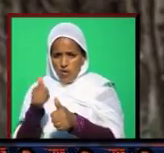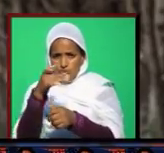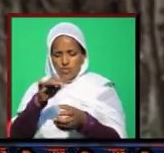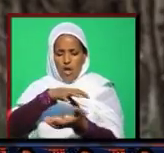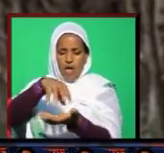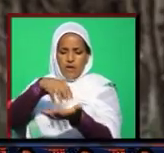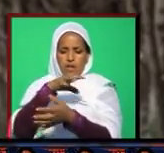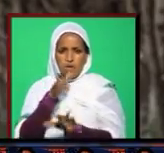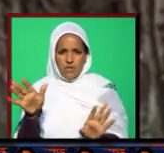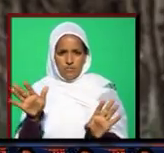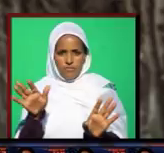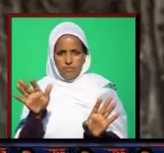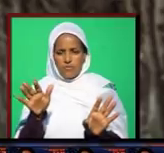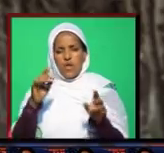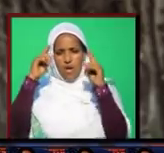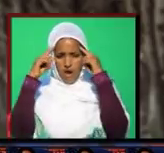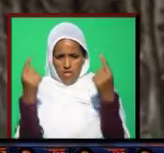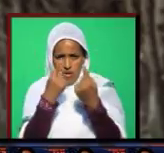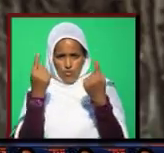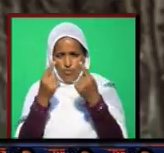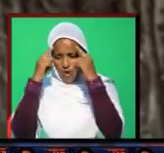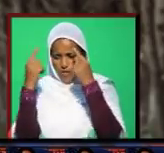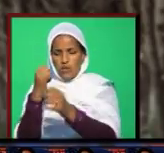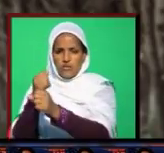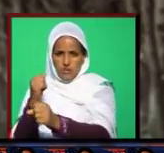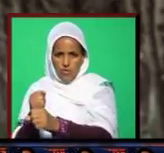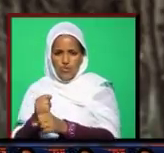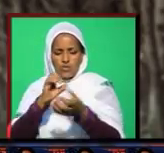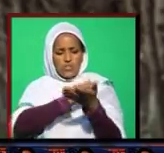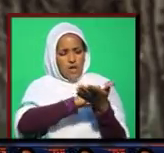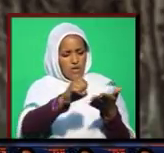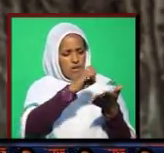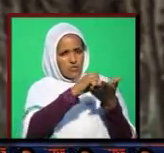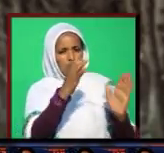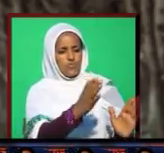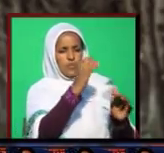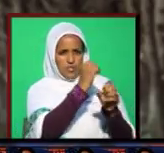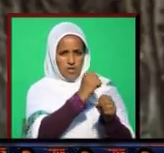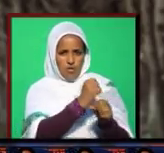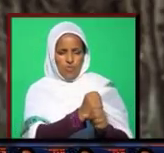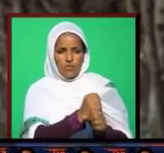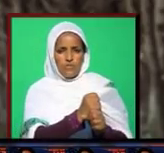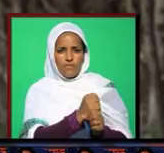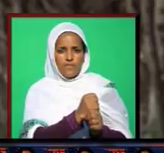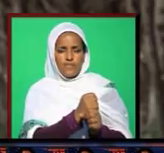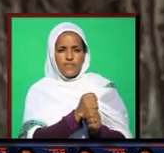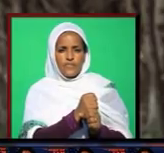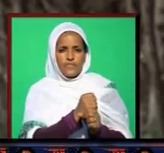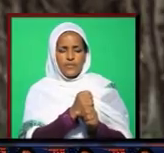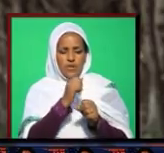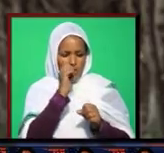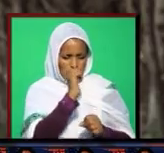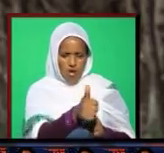ሀጡ የሰራውን ጻድቅም ጽድቁን የሰራውን ማነው እንደየስራቸው ይከፍላቸዋል ተብሎ በመዝሙረ